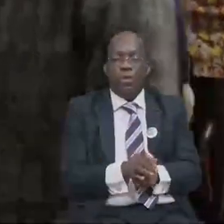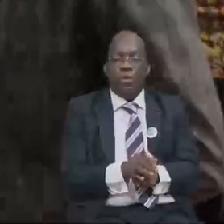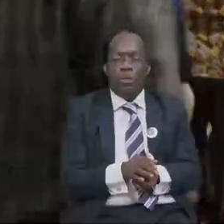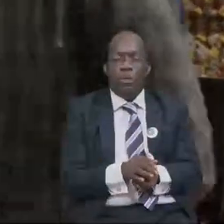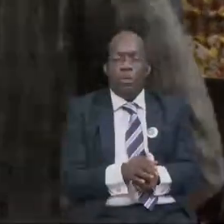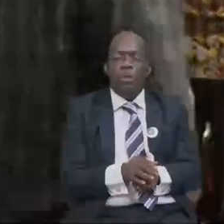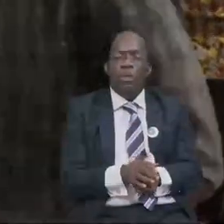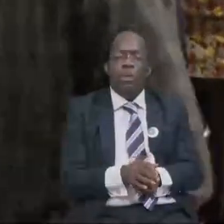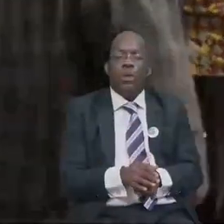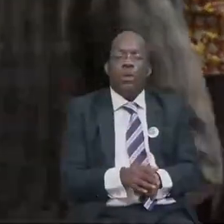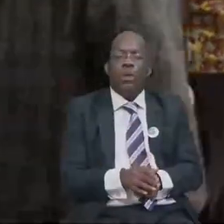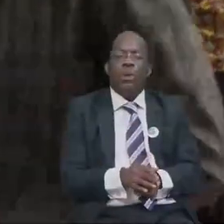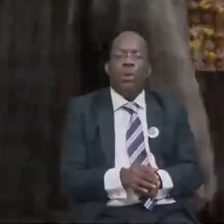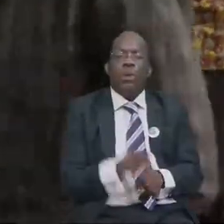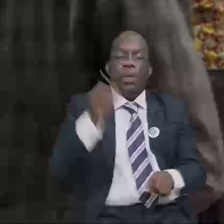Irrésistible.